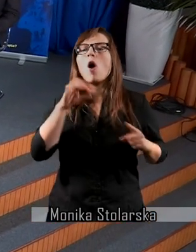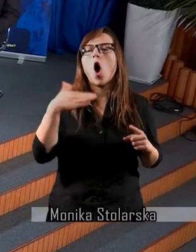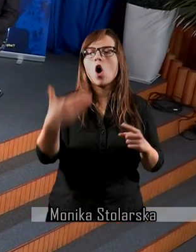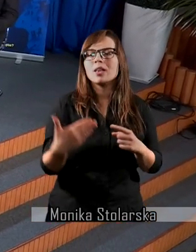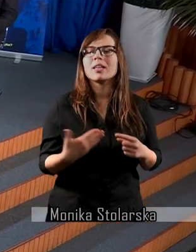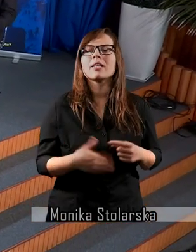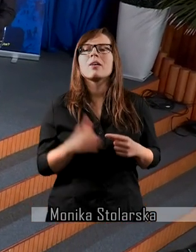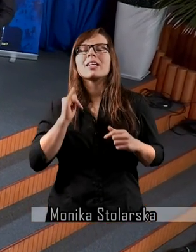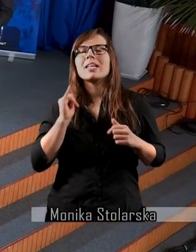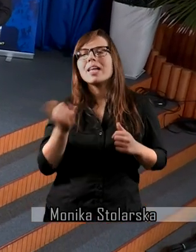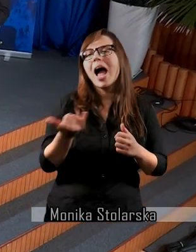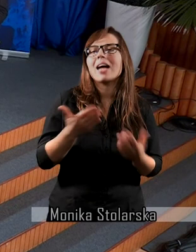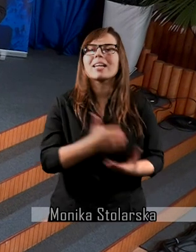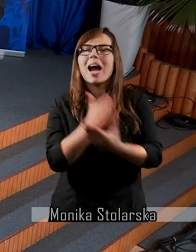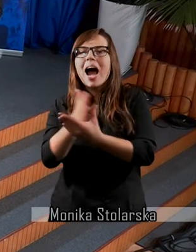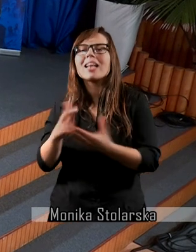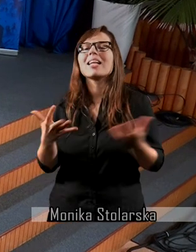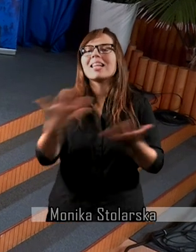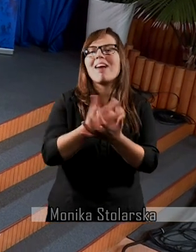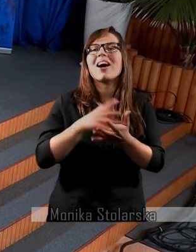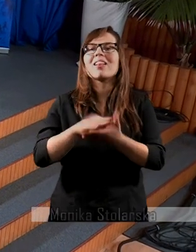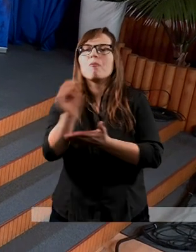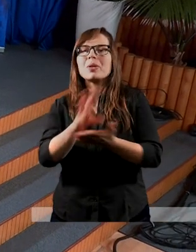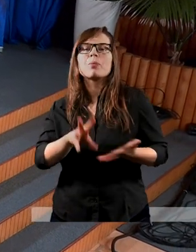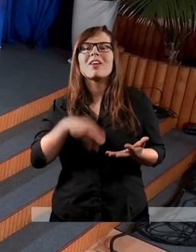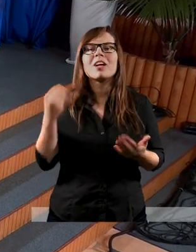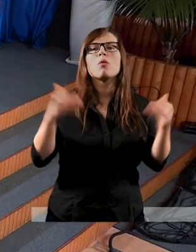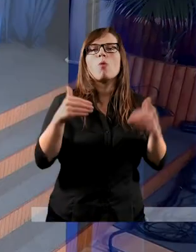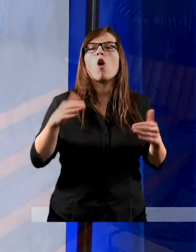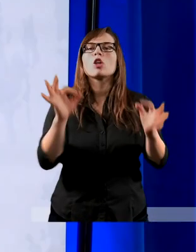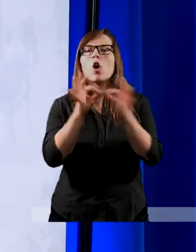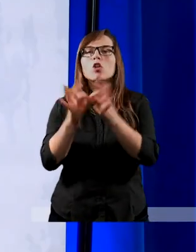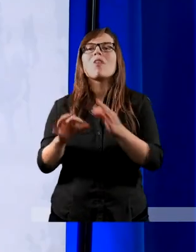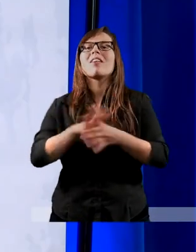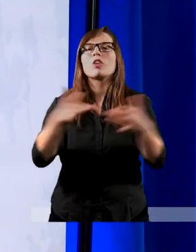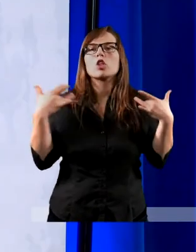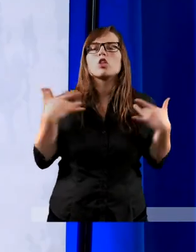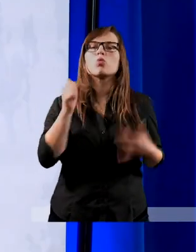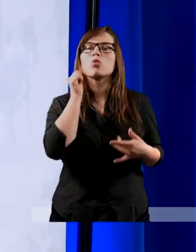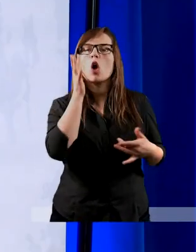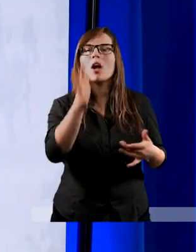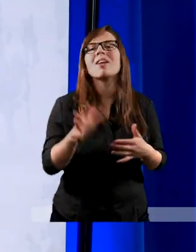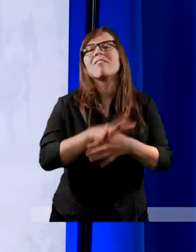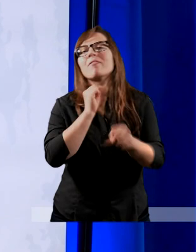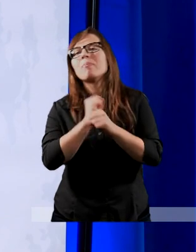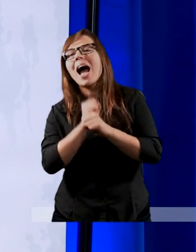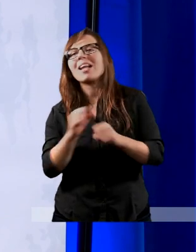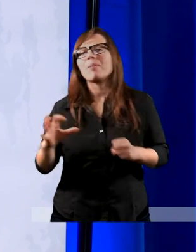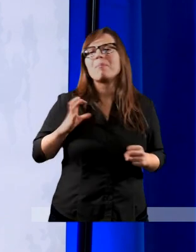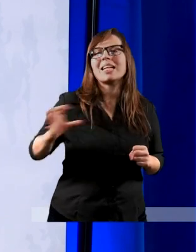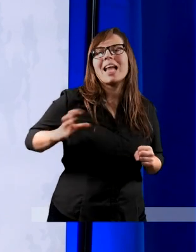tym, jak rady zawarte w Piśmie Świętym można zastosować w życiu codziennym, w pracy,